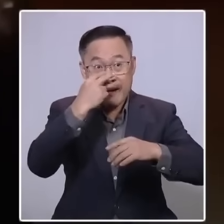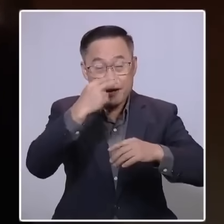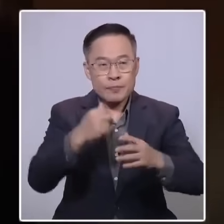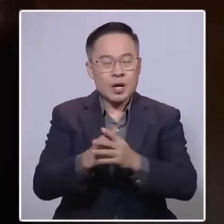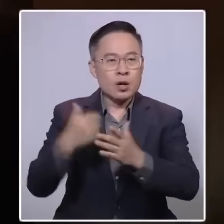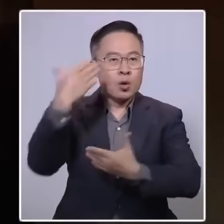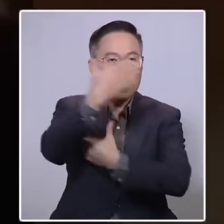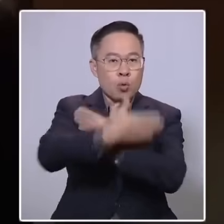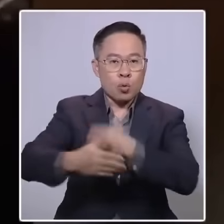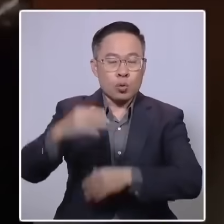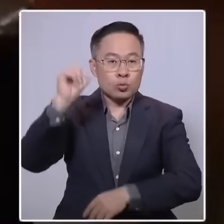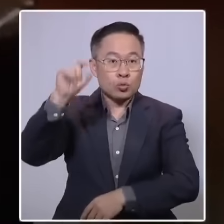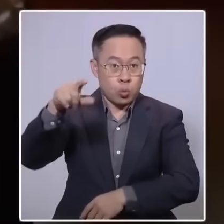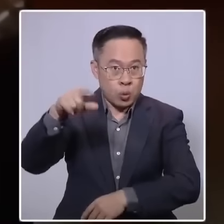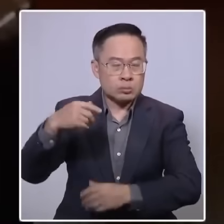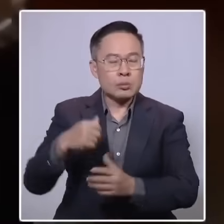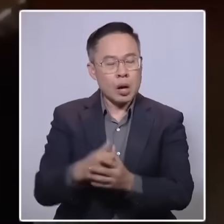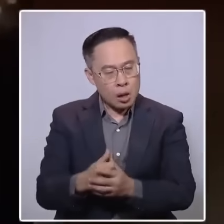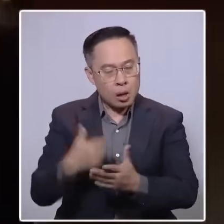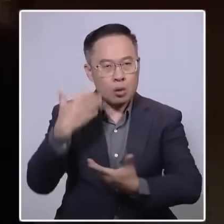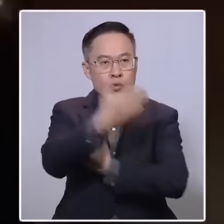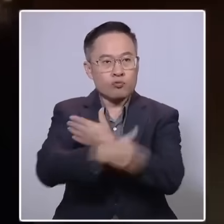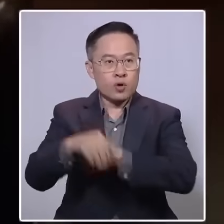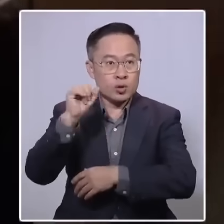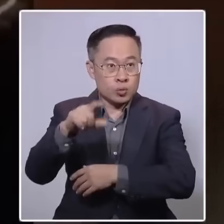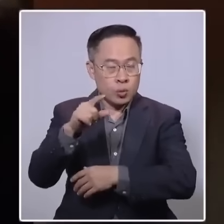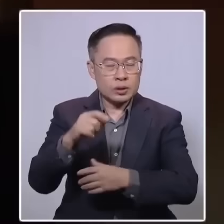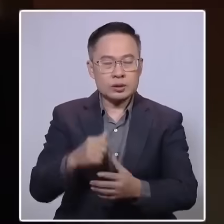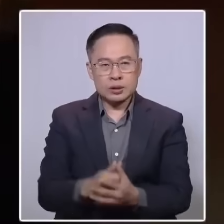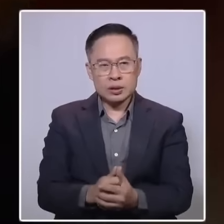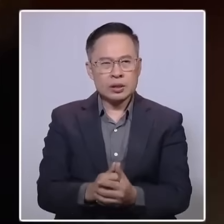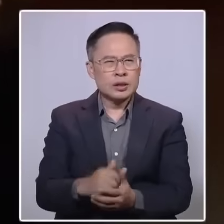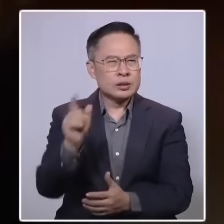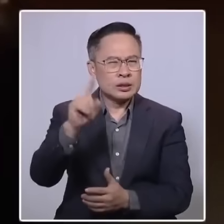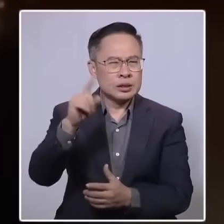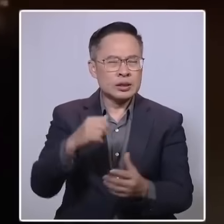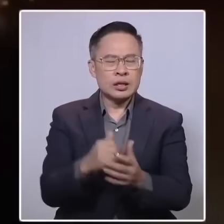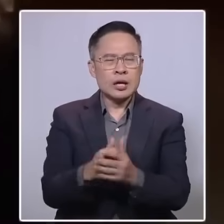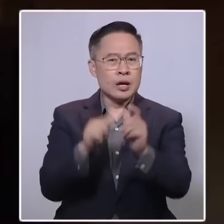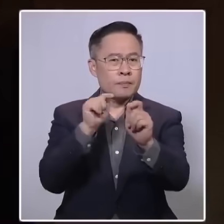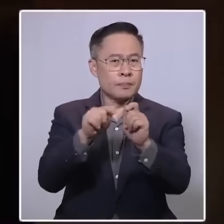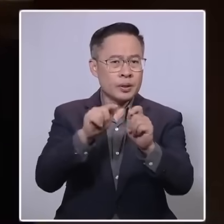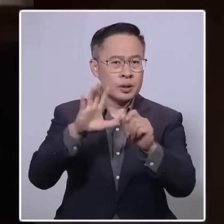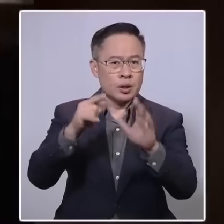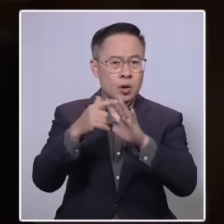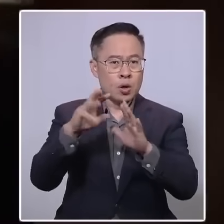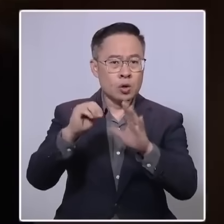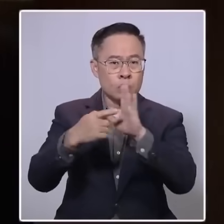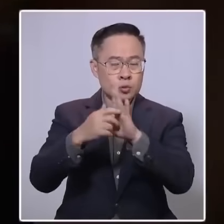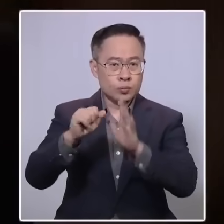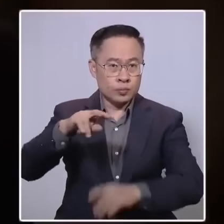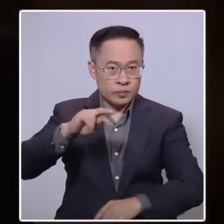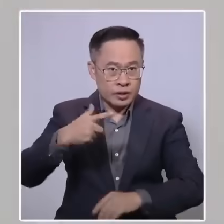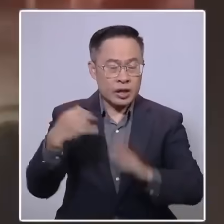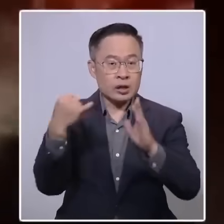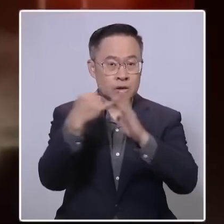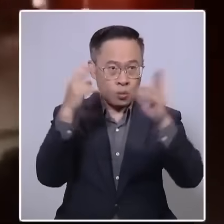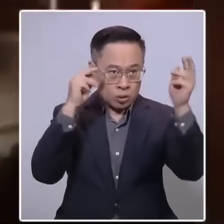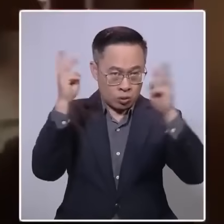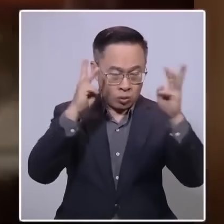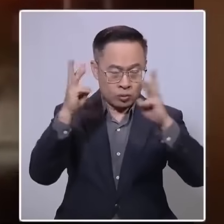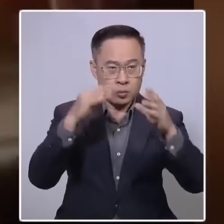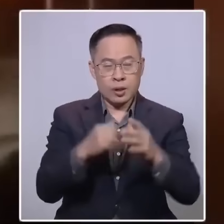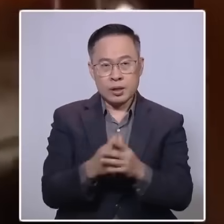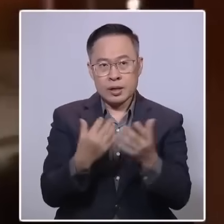ถเร็วนะคะที่บริเวณสถานีคลองปากฏชุมแสงเป็นช่วงระหว่างสถานีแต่ว่าอย่